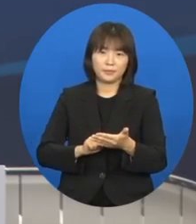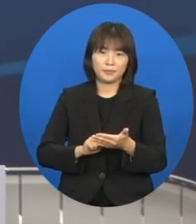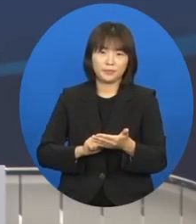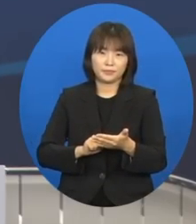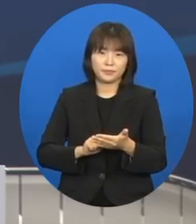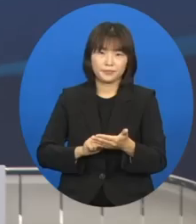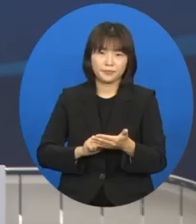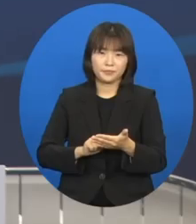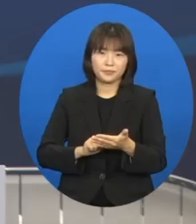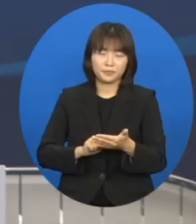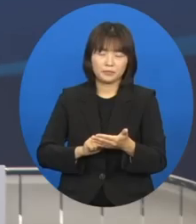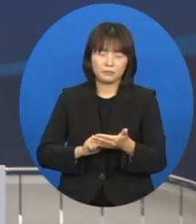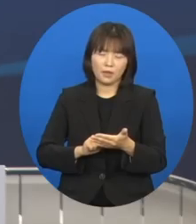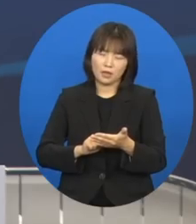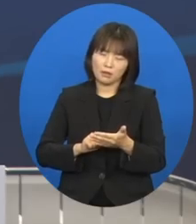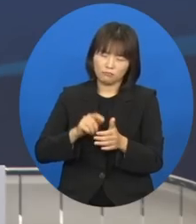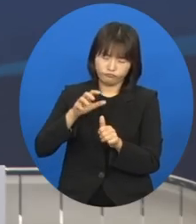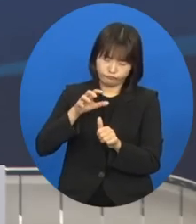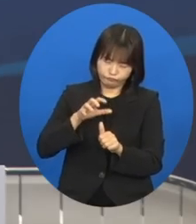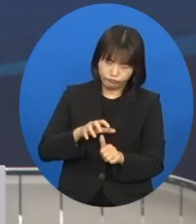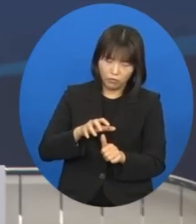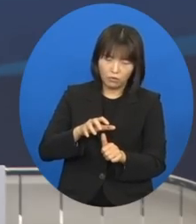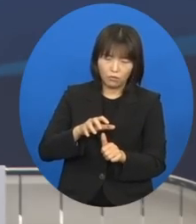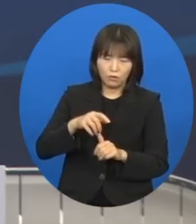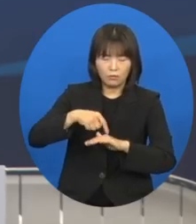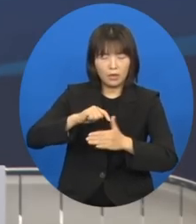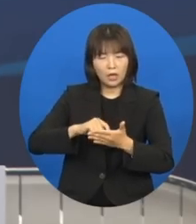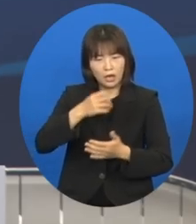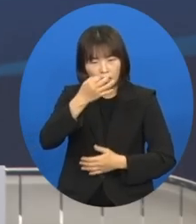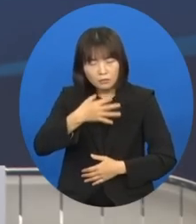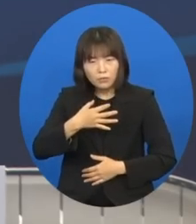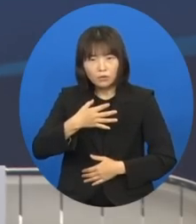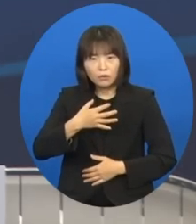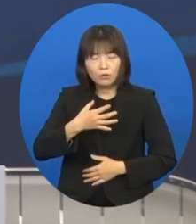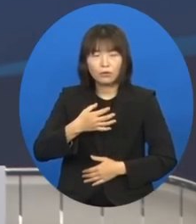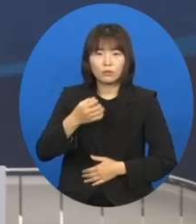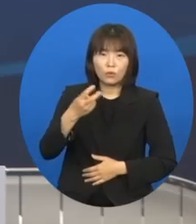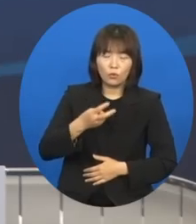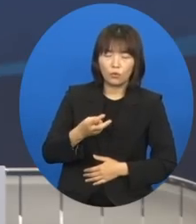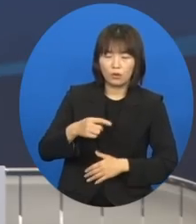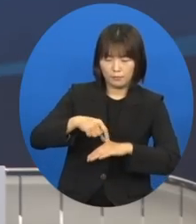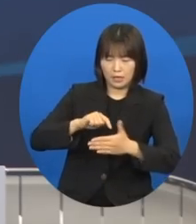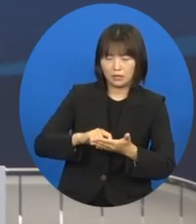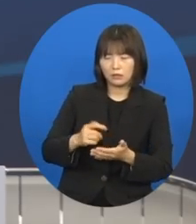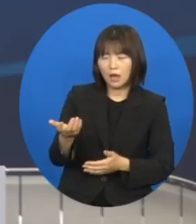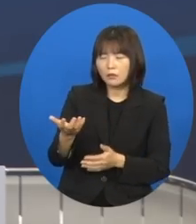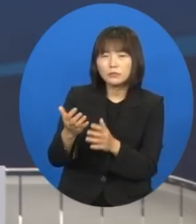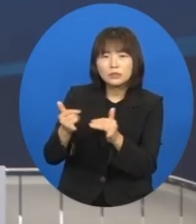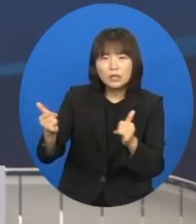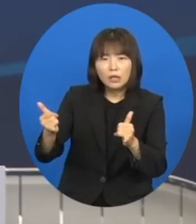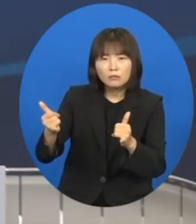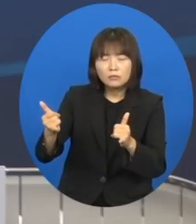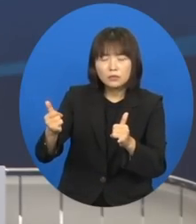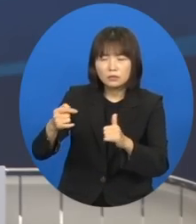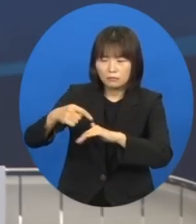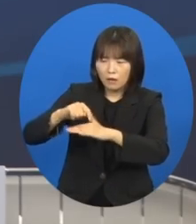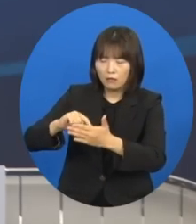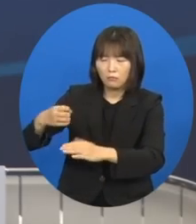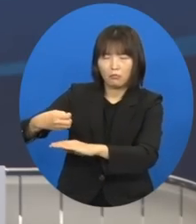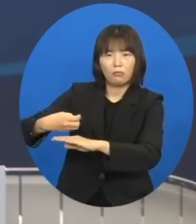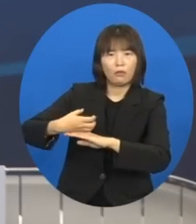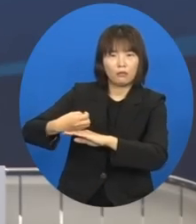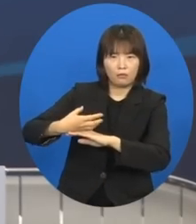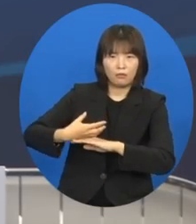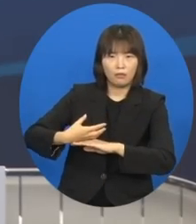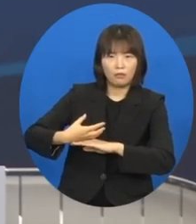너무나 마음이 눌리고 또 힘들고 아픈 분들의 마음이 전해져서